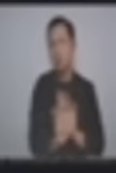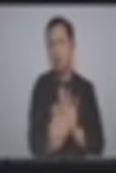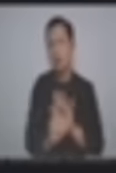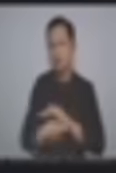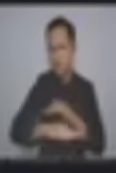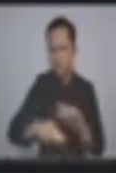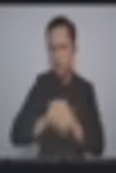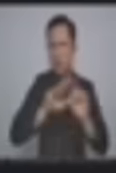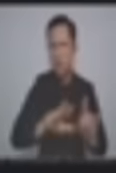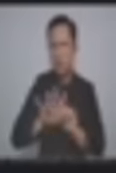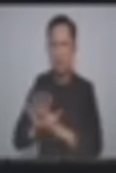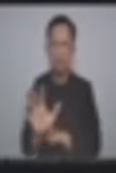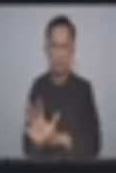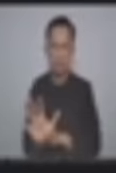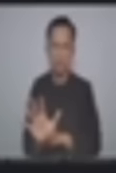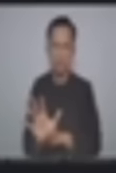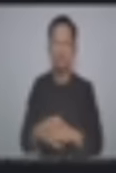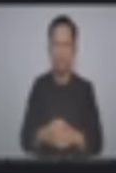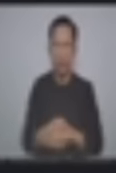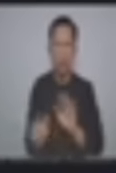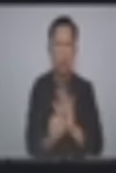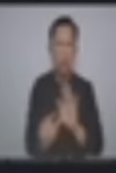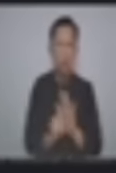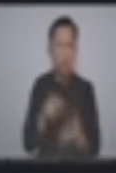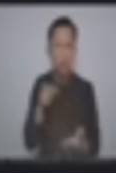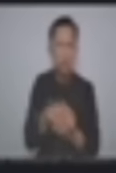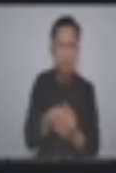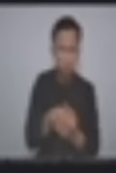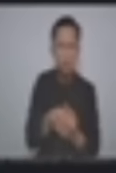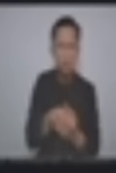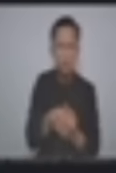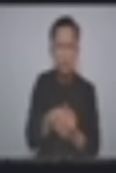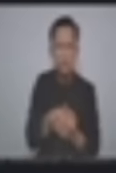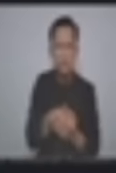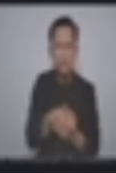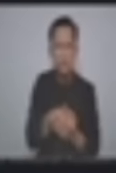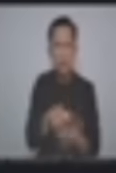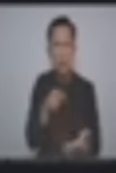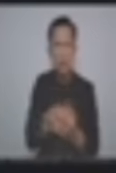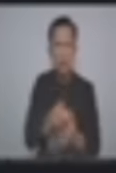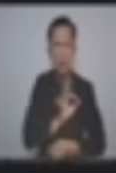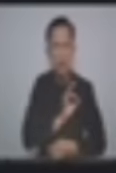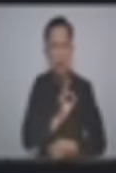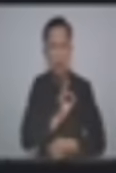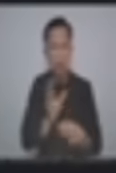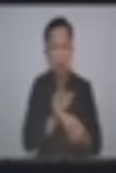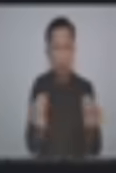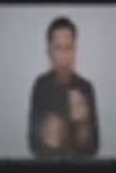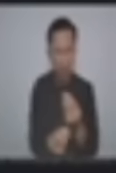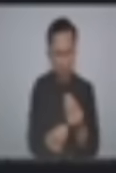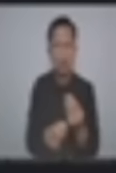1945 sementara itu undang-undang pemilu inkasu dalam pemilu presiden dan wakil presiden